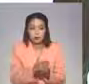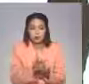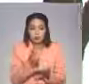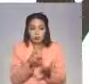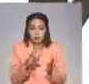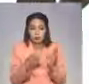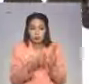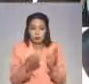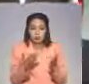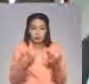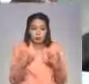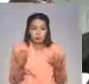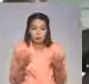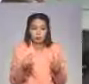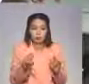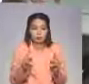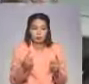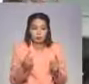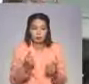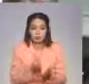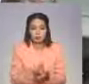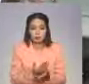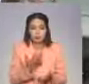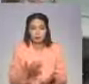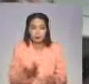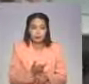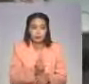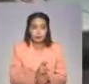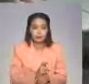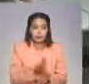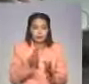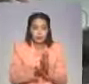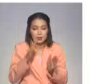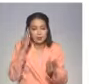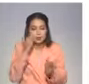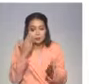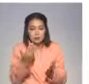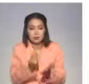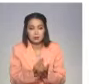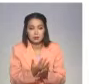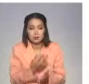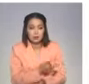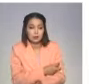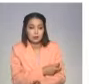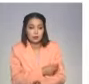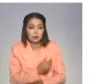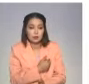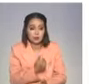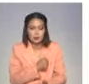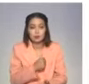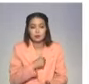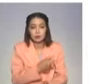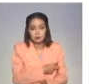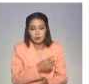стоматология. Соған таңғалып тұрмыз өзіміз, қымбат. Неге сонша қымбат? Асфендердің өзі 1 400 000. Дәрігер қылғымыз келеді ғой. Мен өзім де